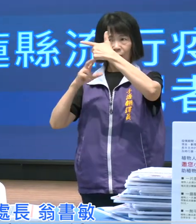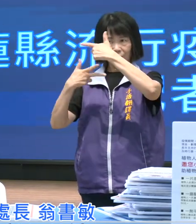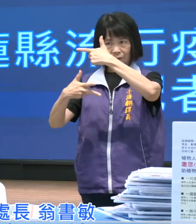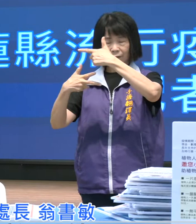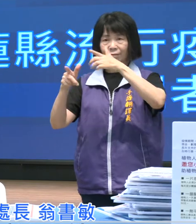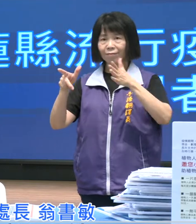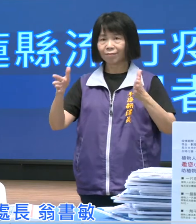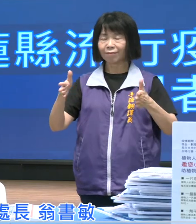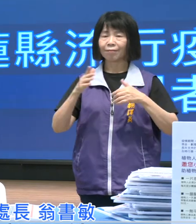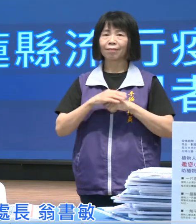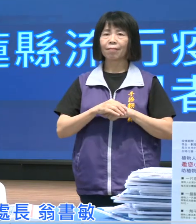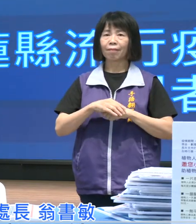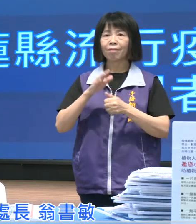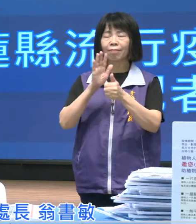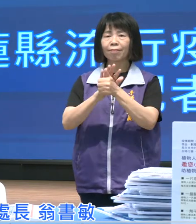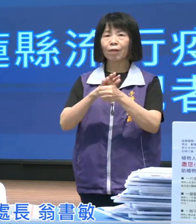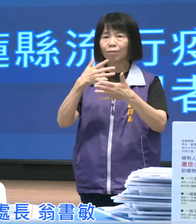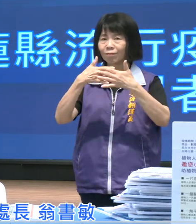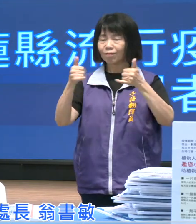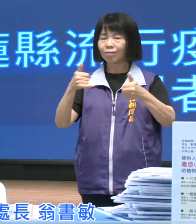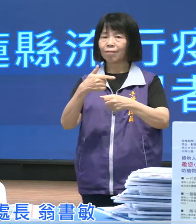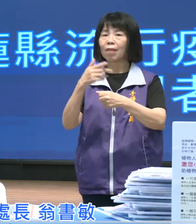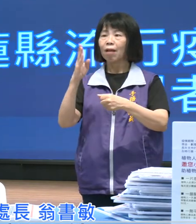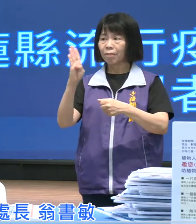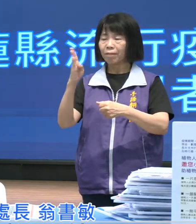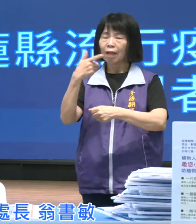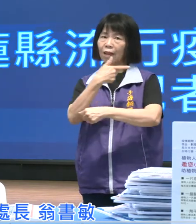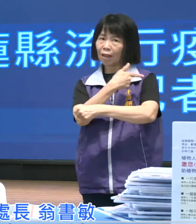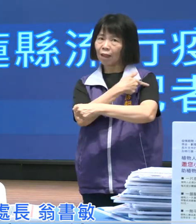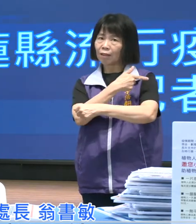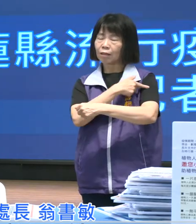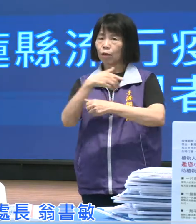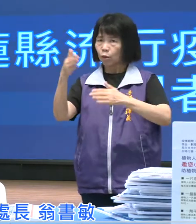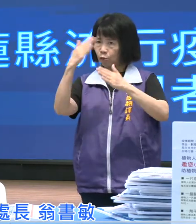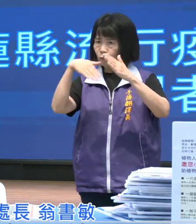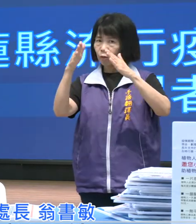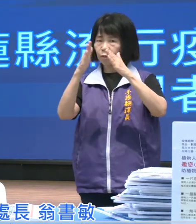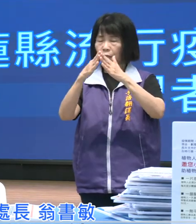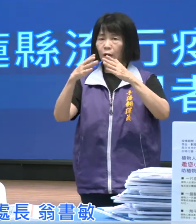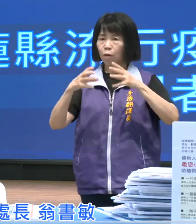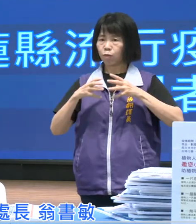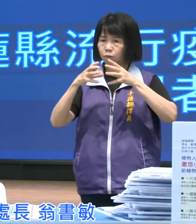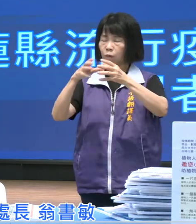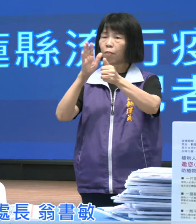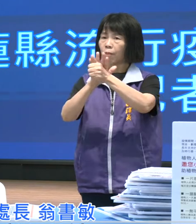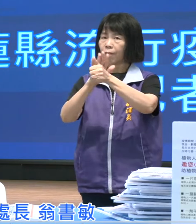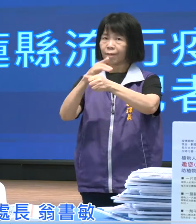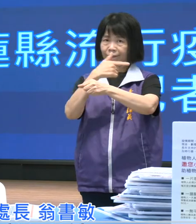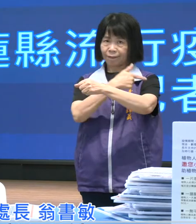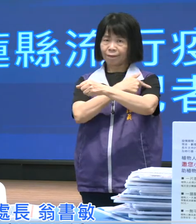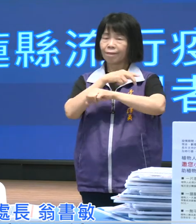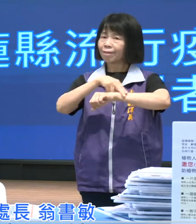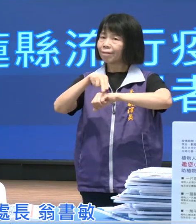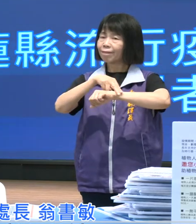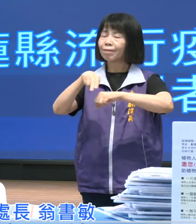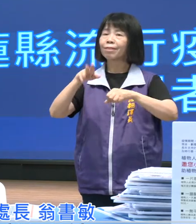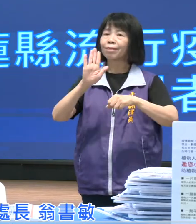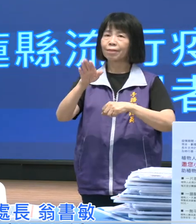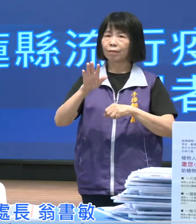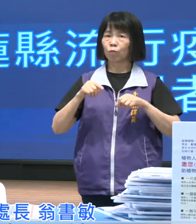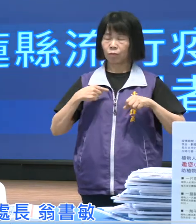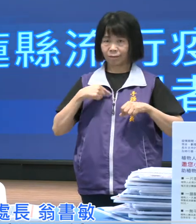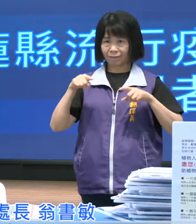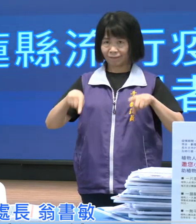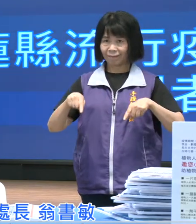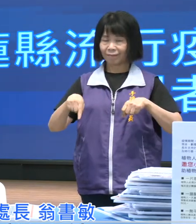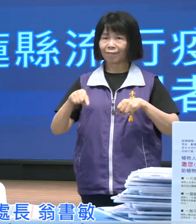5月30到6月7号为孩子施打 BNT 疫苗一个校园集中接种的一个规划。那在这边呢，要再跟各位